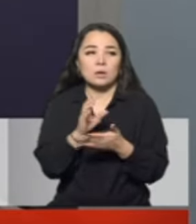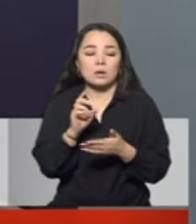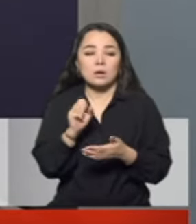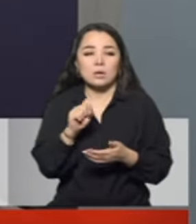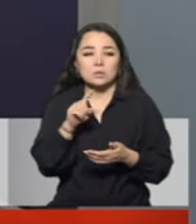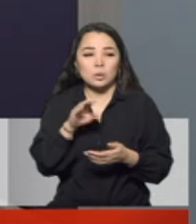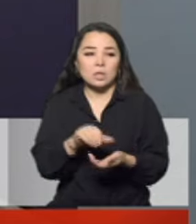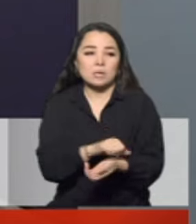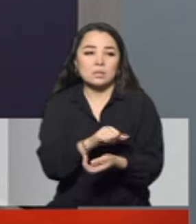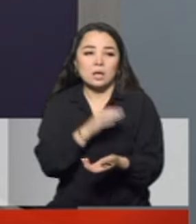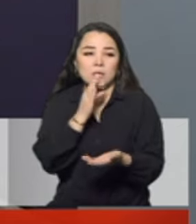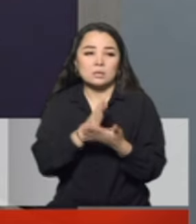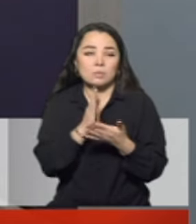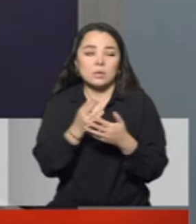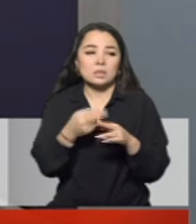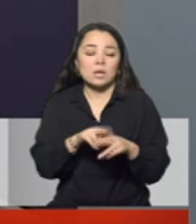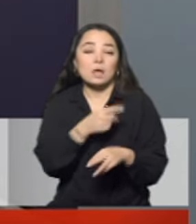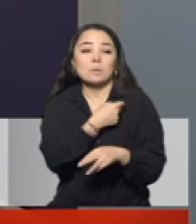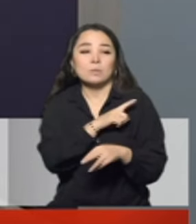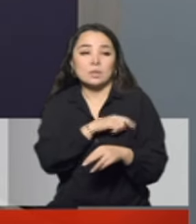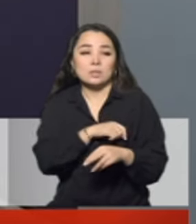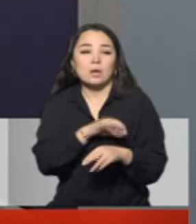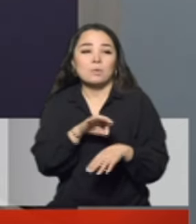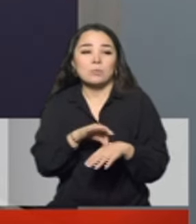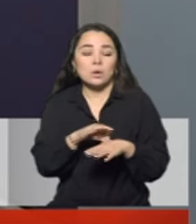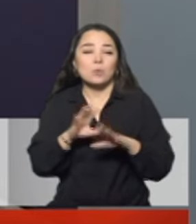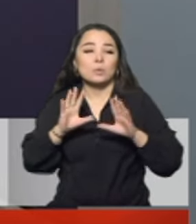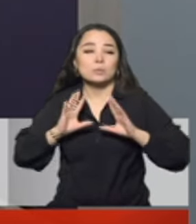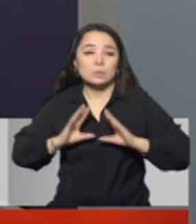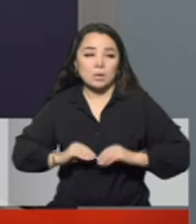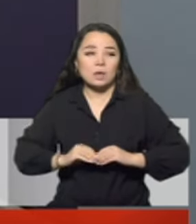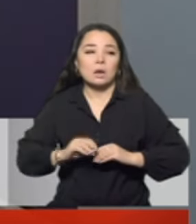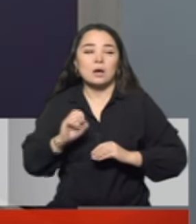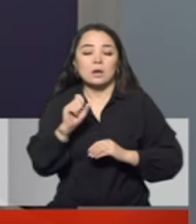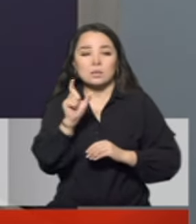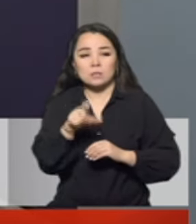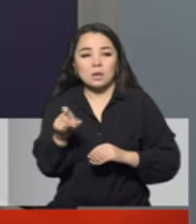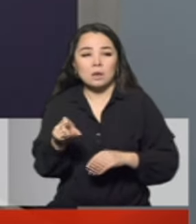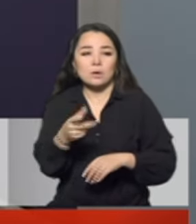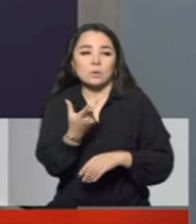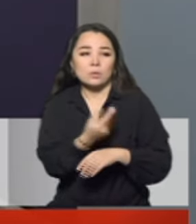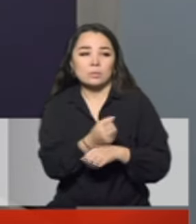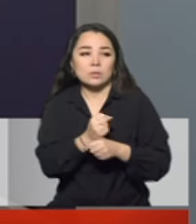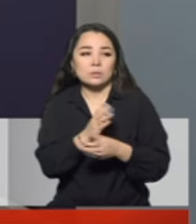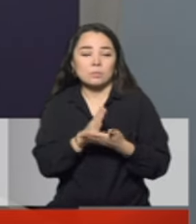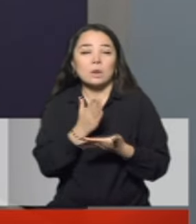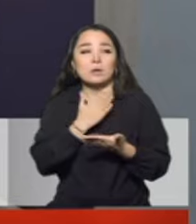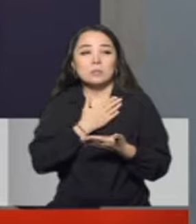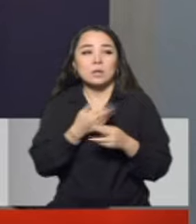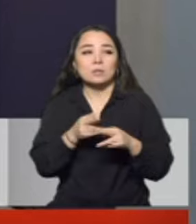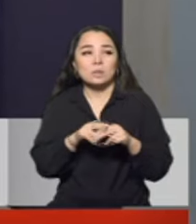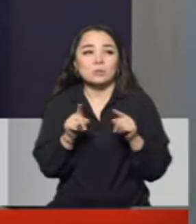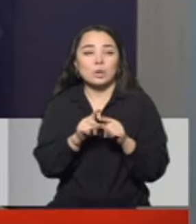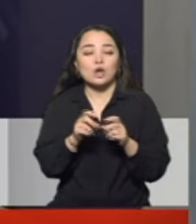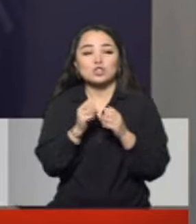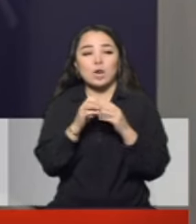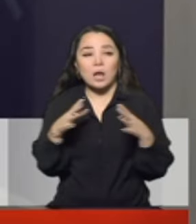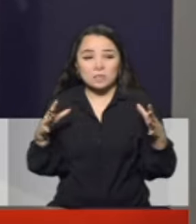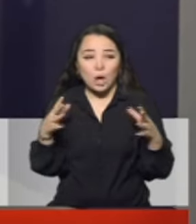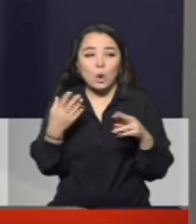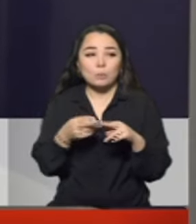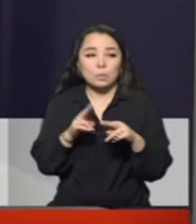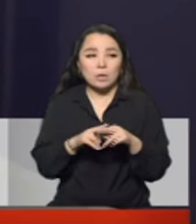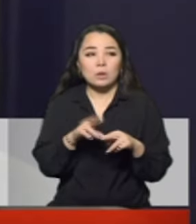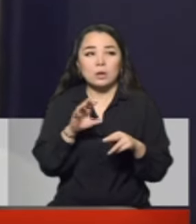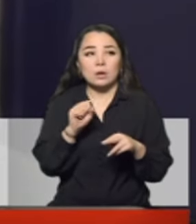оксидін наркоз деуге болады. Оны медицинада ауырсынуды басу үшін анестезиологтар қолданады. Менің қолымдағы кәдімгі шар қазір